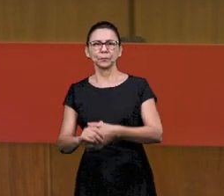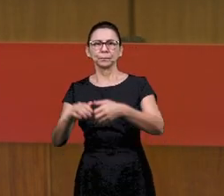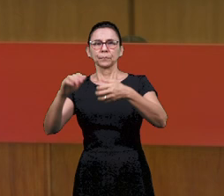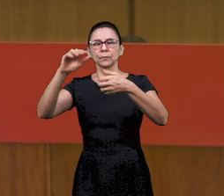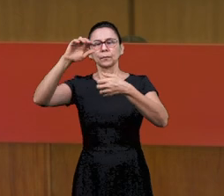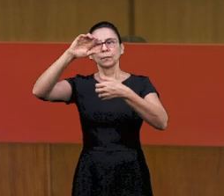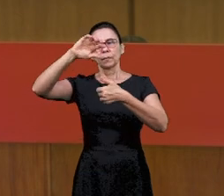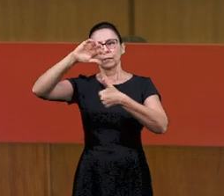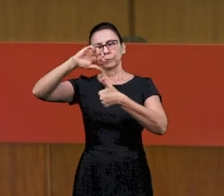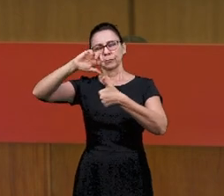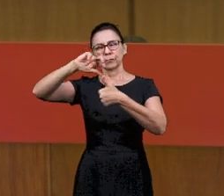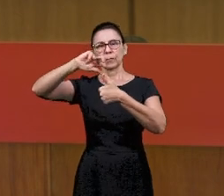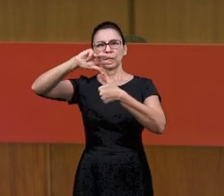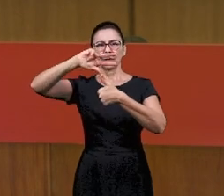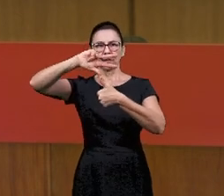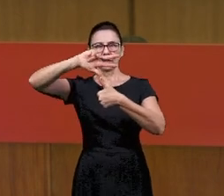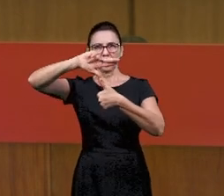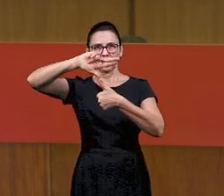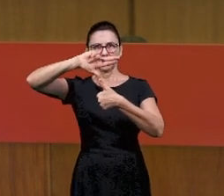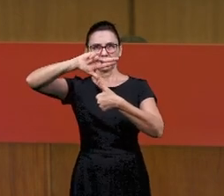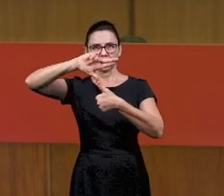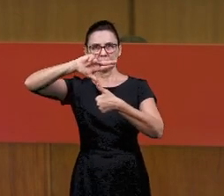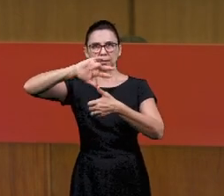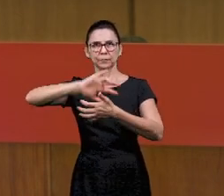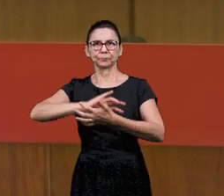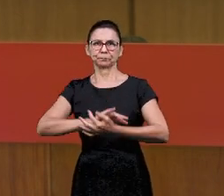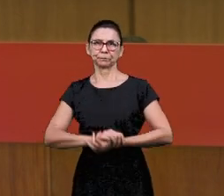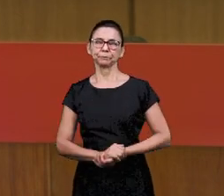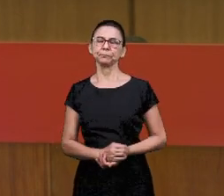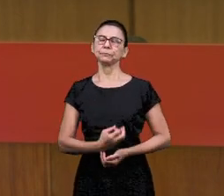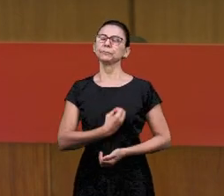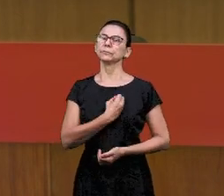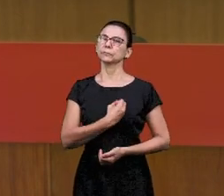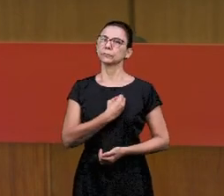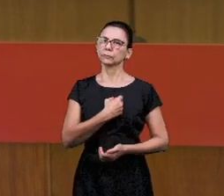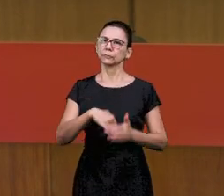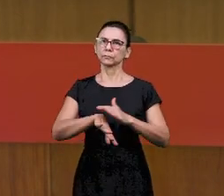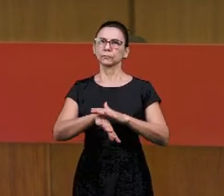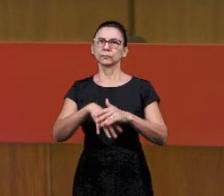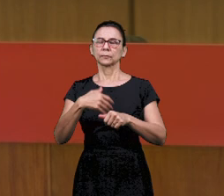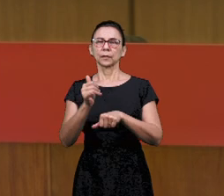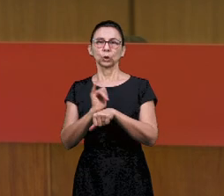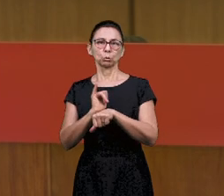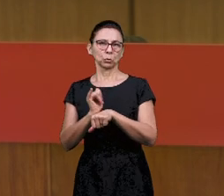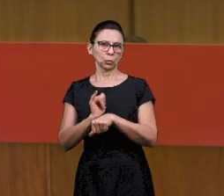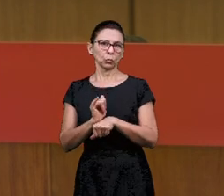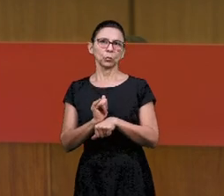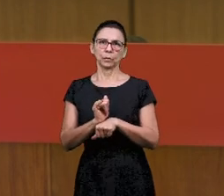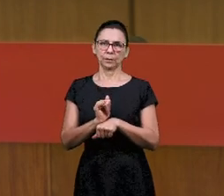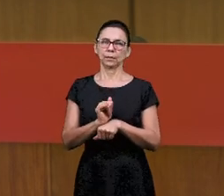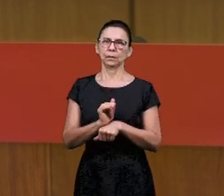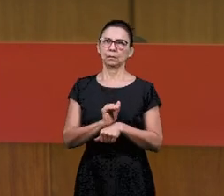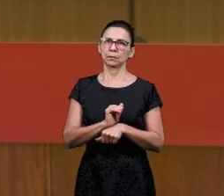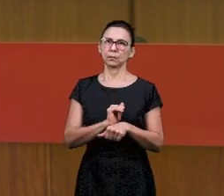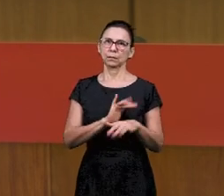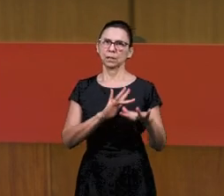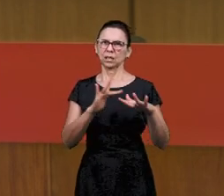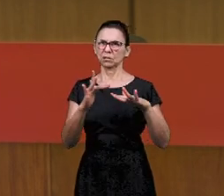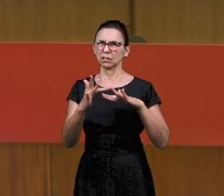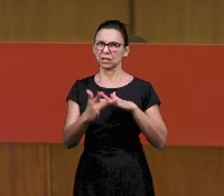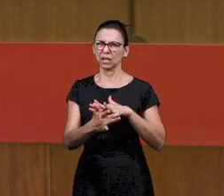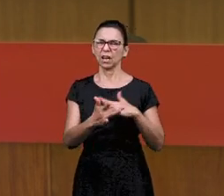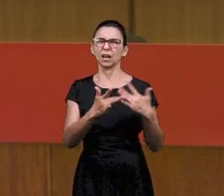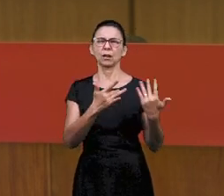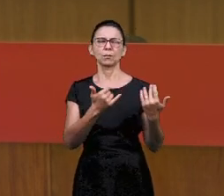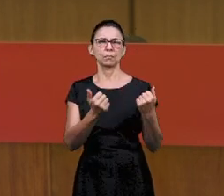aussi de l'Europe qui participent à ce séminaire naturellement à travers YouTube, notre canal YouTube. Et les frères et sœurs peuvent participer à travers notre